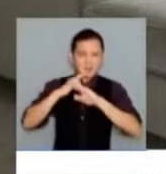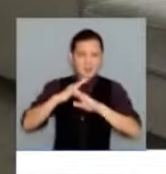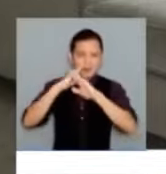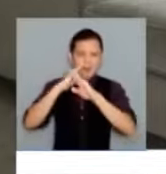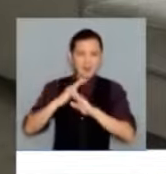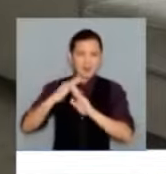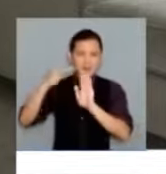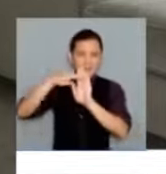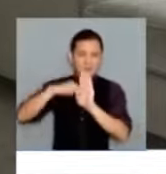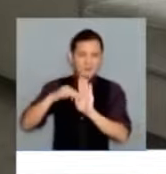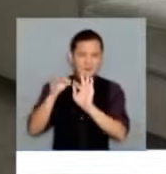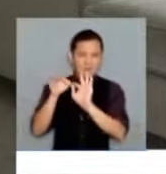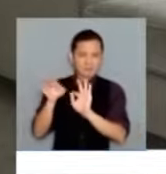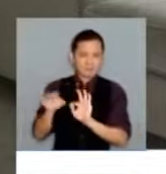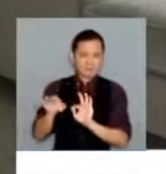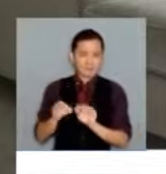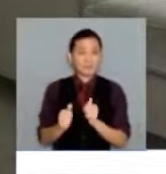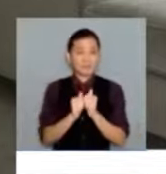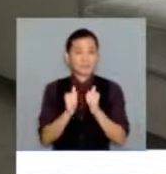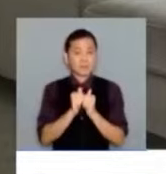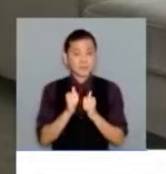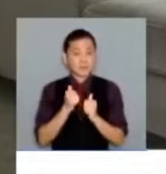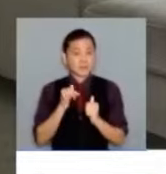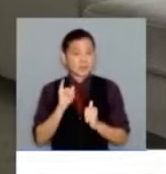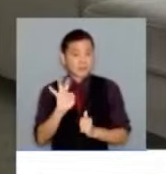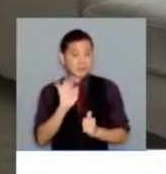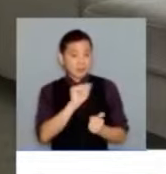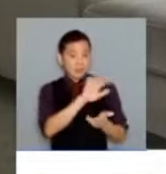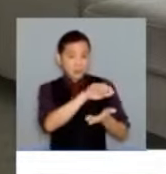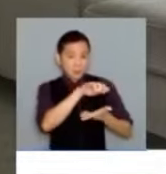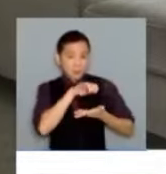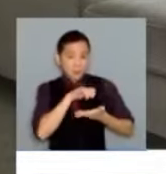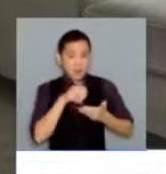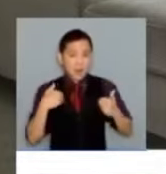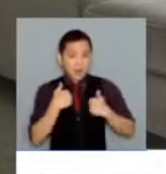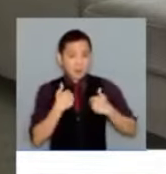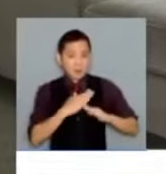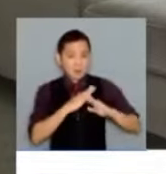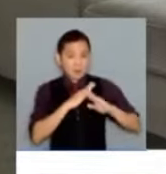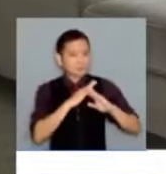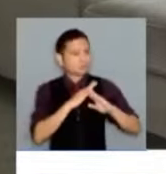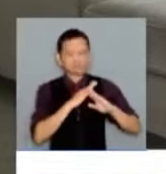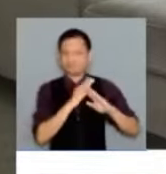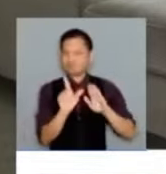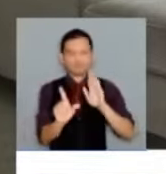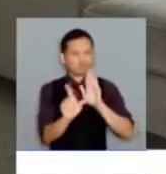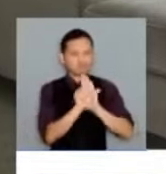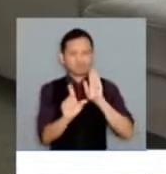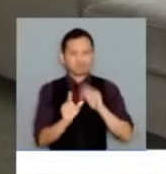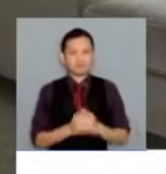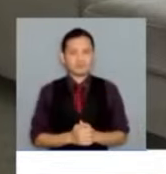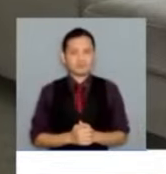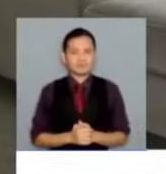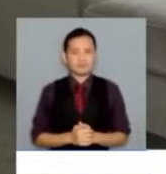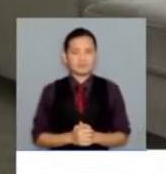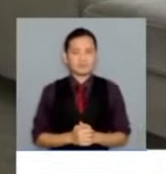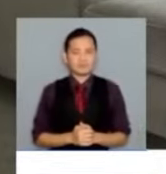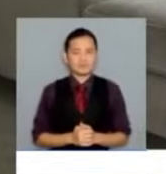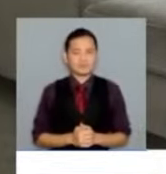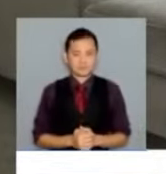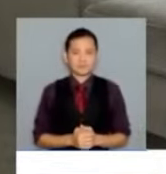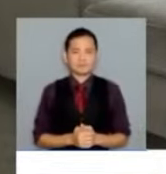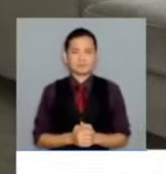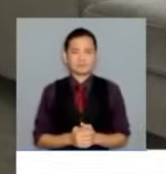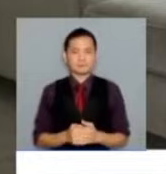saan bawal ang possession ng protected species. Depende kung ano ang exact rating ng tarsier. Halimbawa, ang